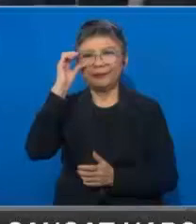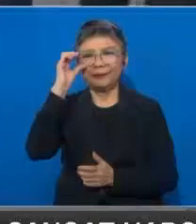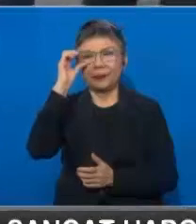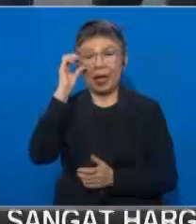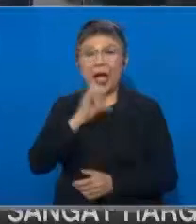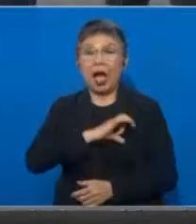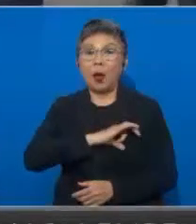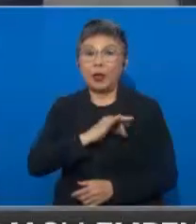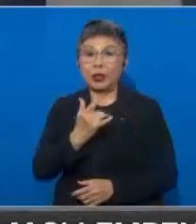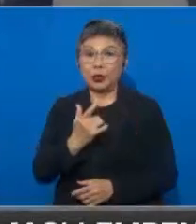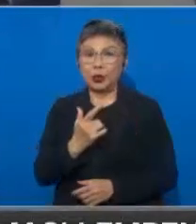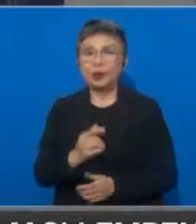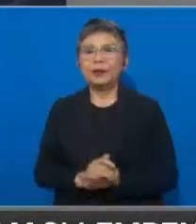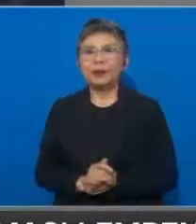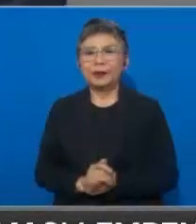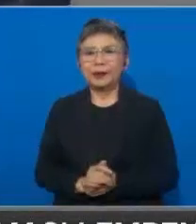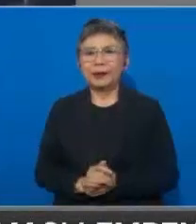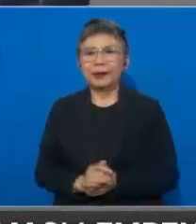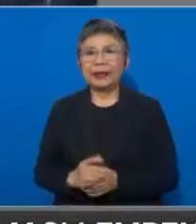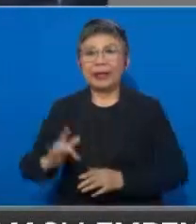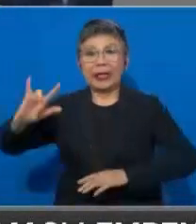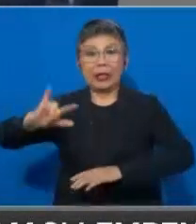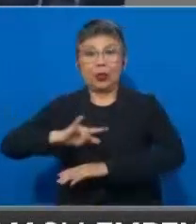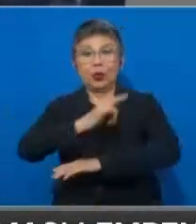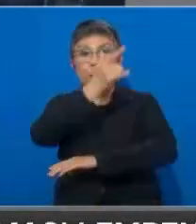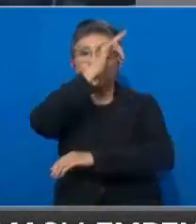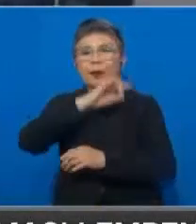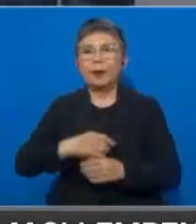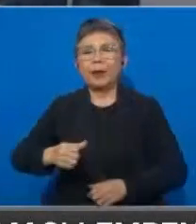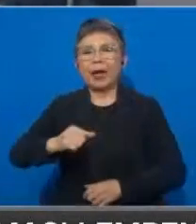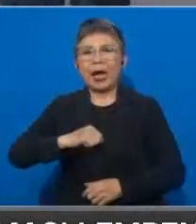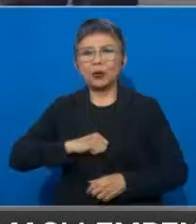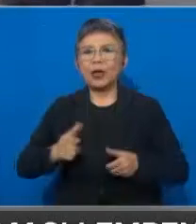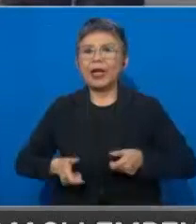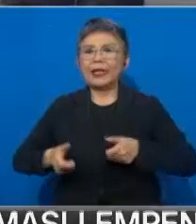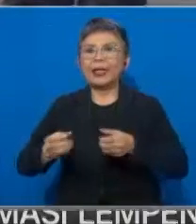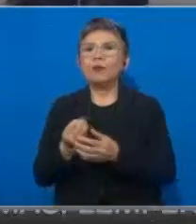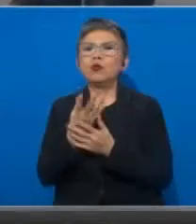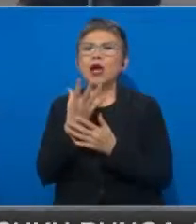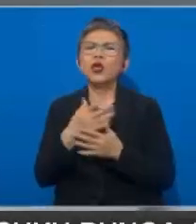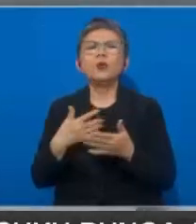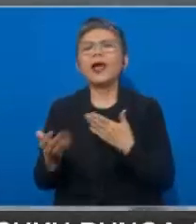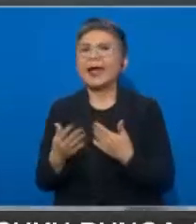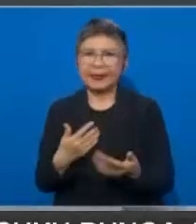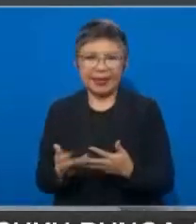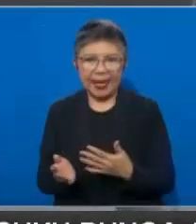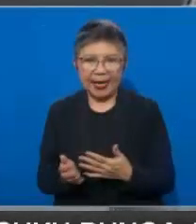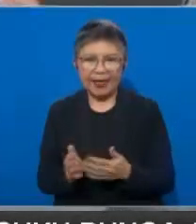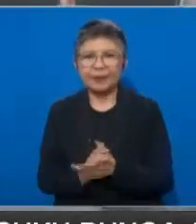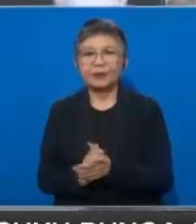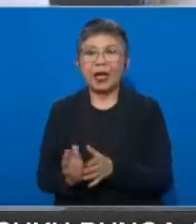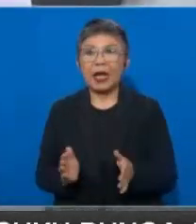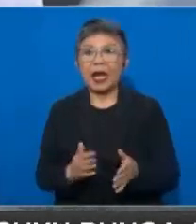Presiden Jokowi yang ditemui Rabu pagi di Lanut Halim Perdana Kusuma mengaku berkirim bunga adalah hal biasa. Sementara